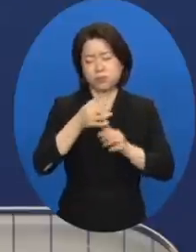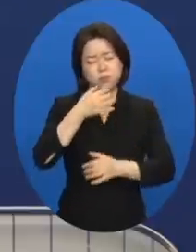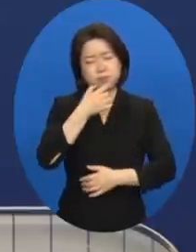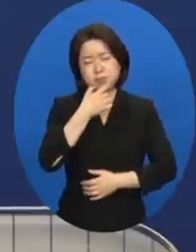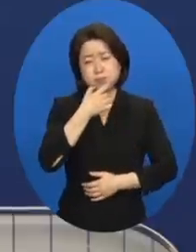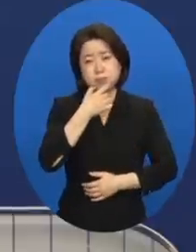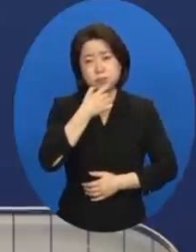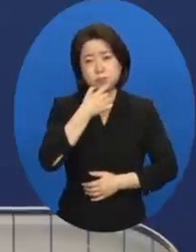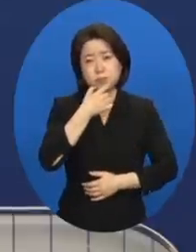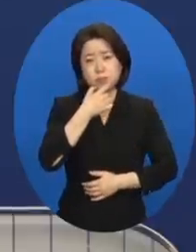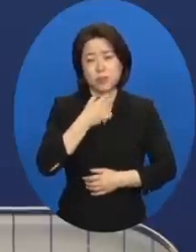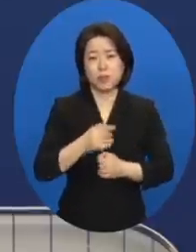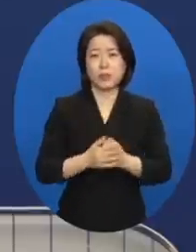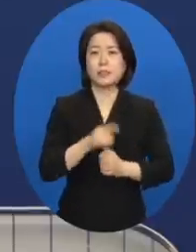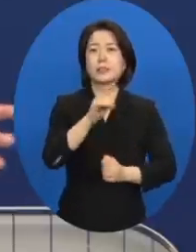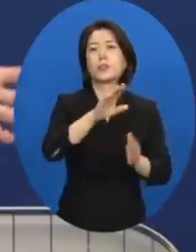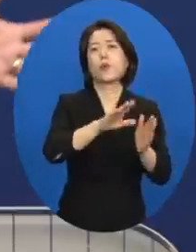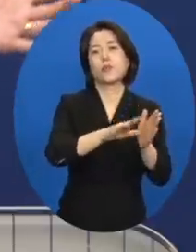그러고 있는 차에